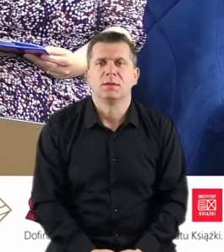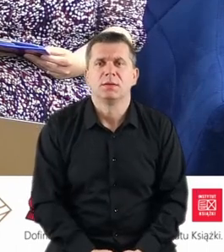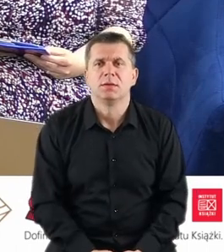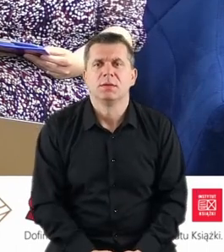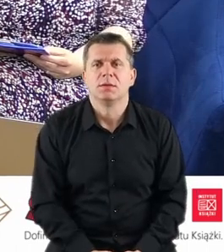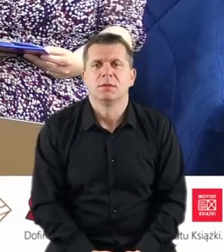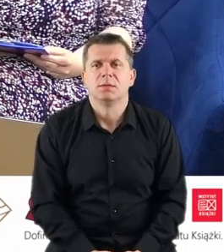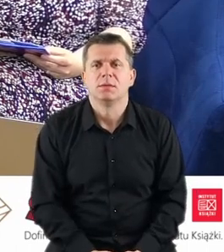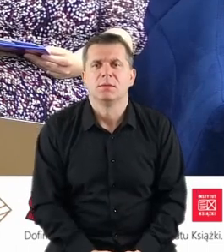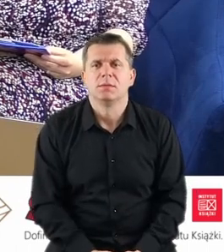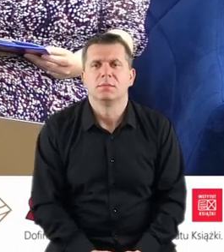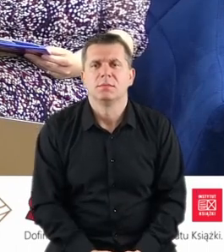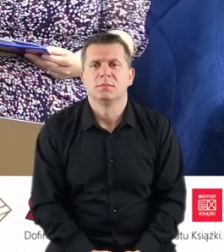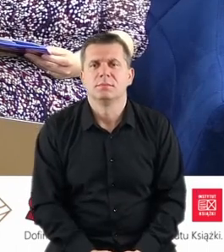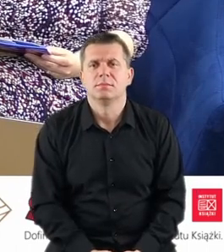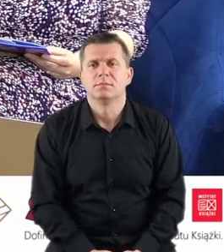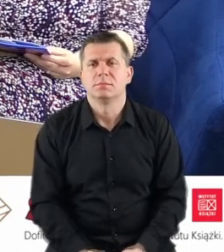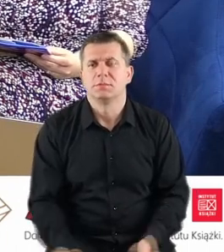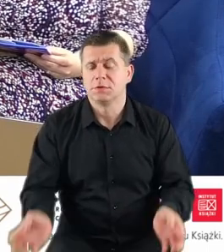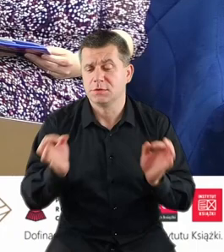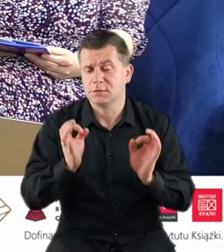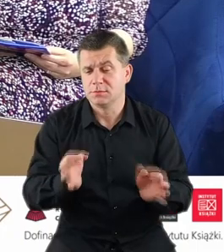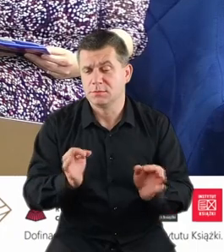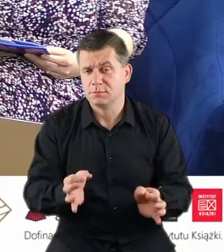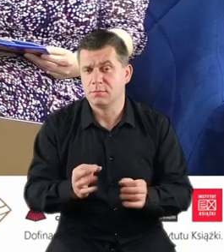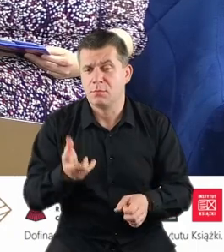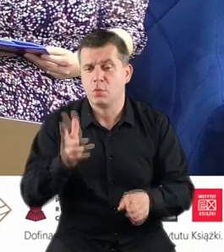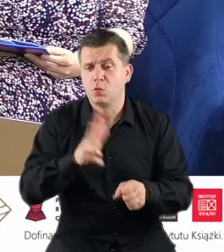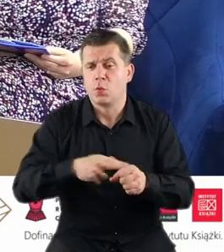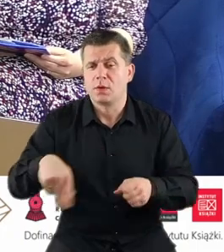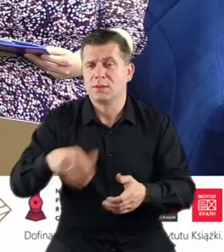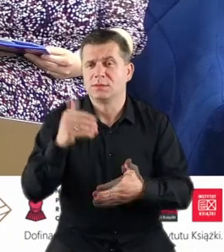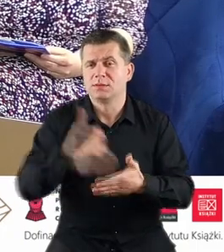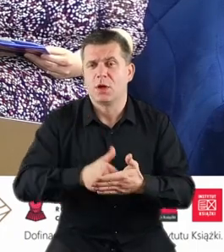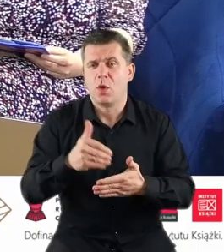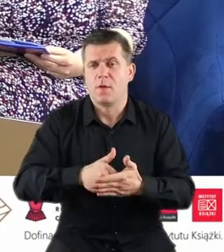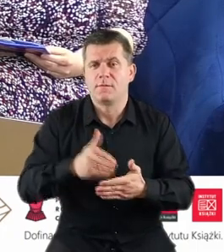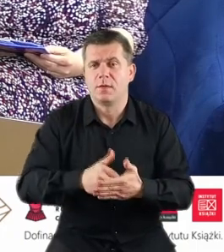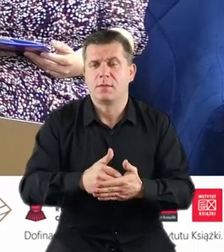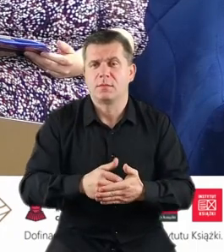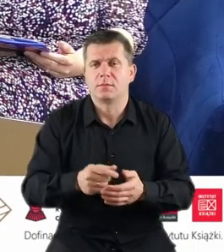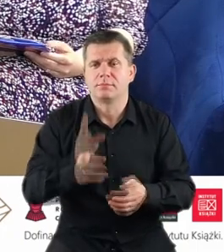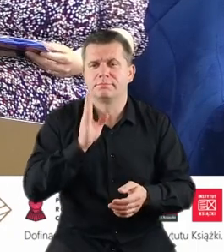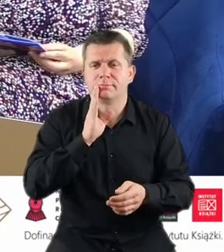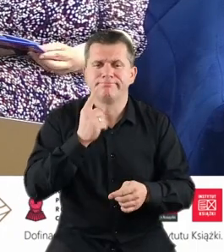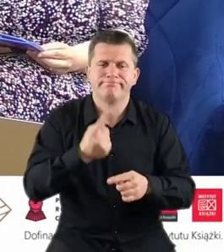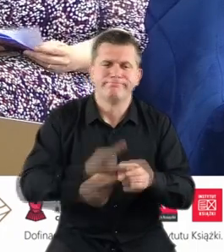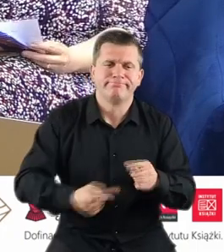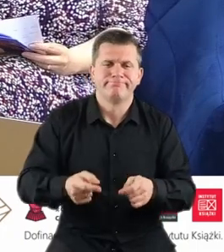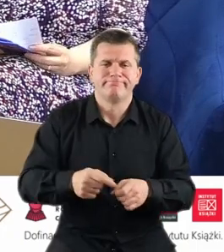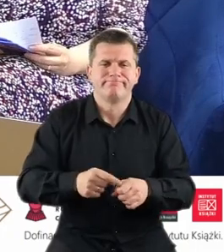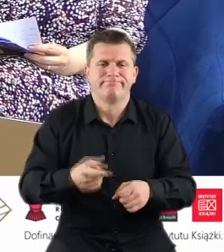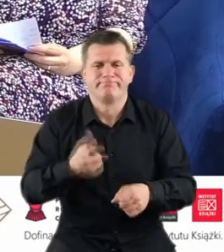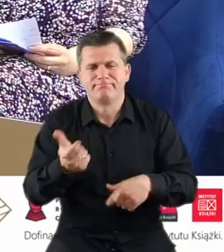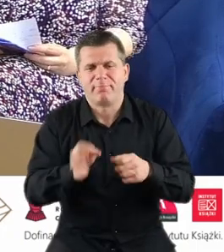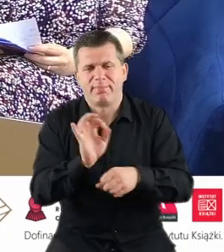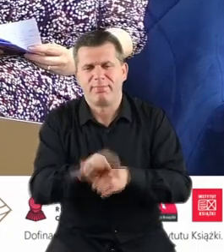Dość obrazoburczą dla nas dzisiaj, bo no niektóre zachowania po prostu są pedofilskie.